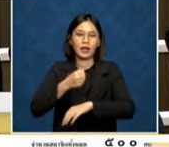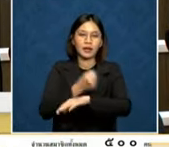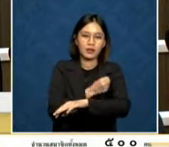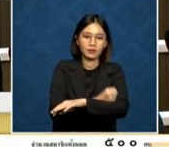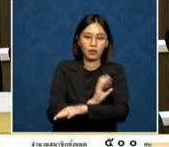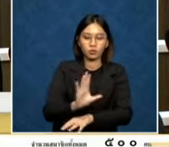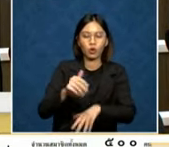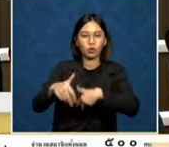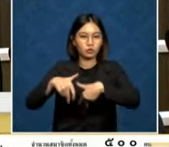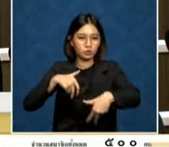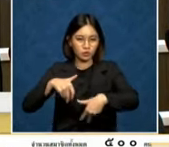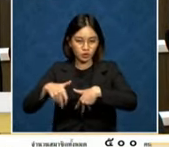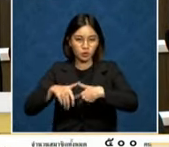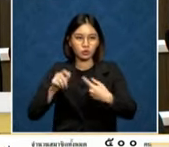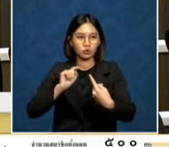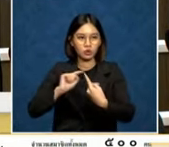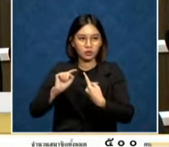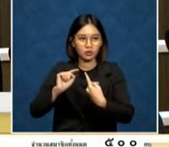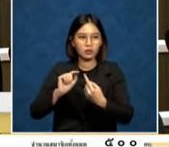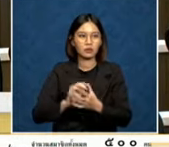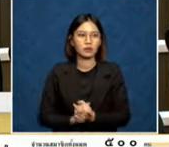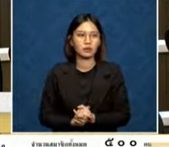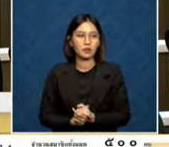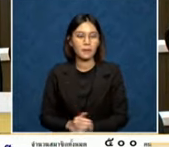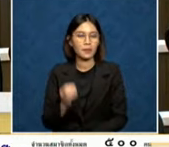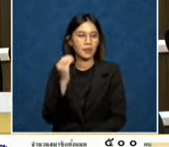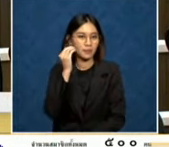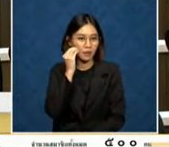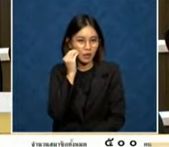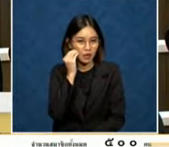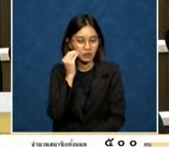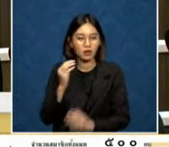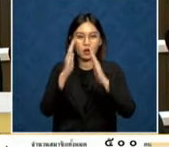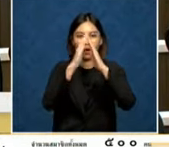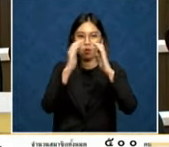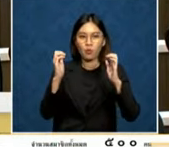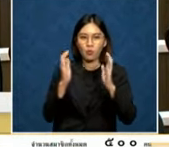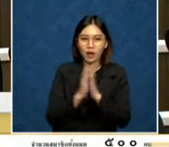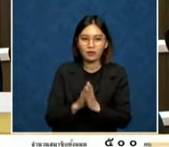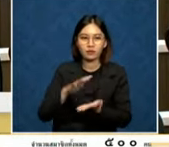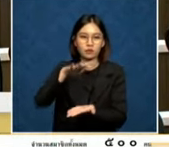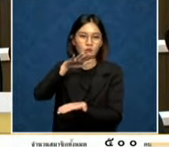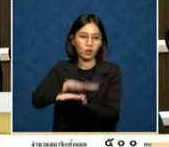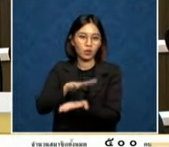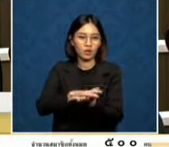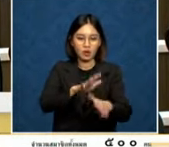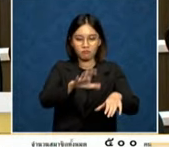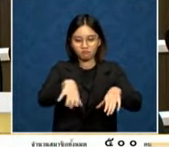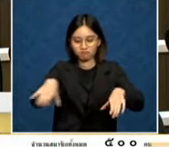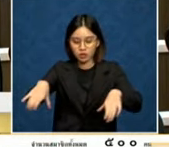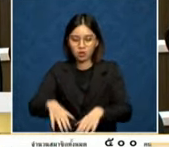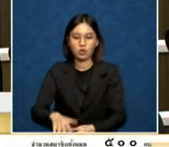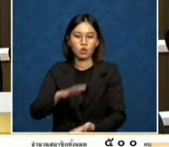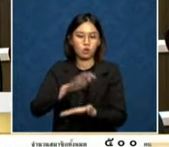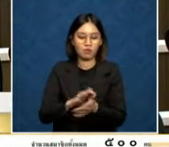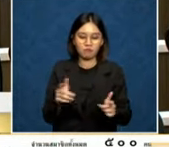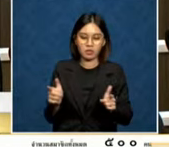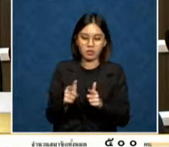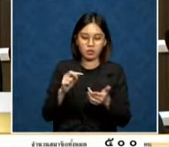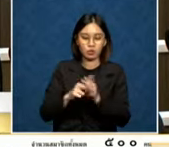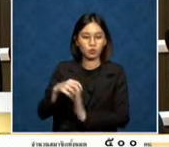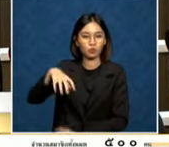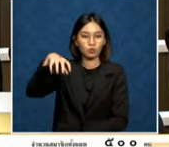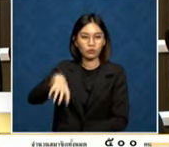ชนจนเป็นบวรบ้านวัดโรงเรียนโรงเรียนขนาดเล็กจึงไม่ได้เป็นเพียง